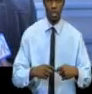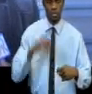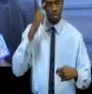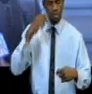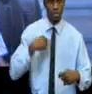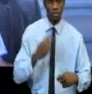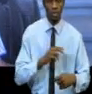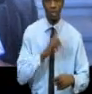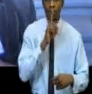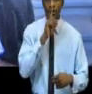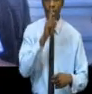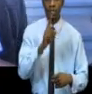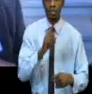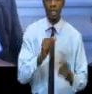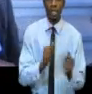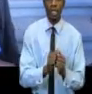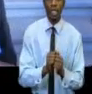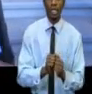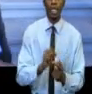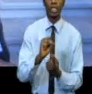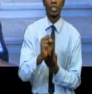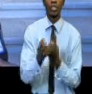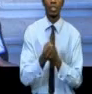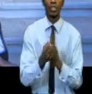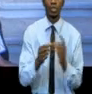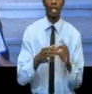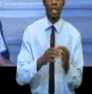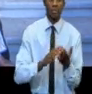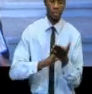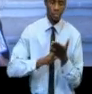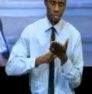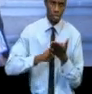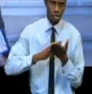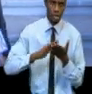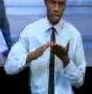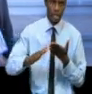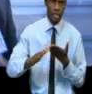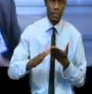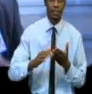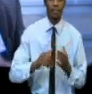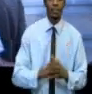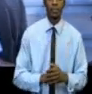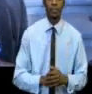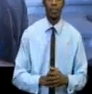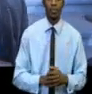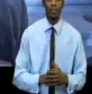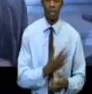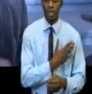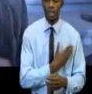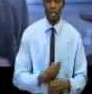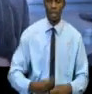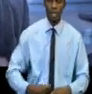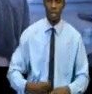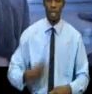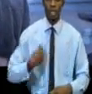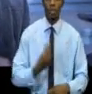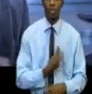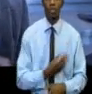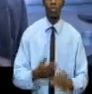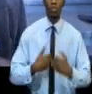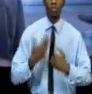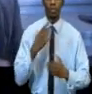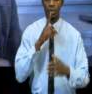l'état sanitaire des recrues du camp Moura. Et nous avons échangé avec lui